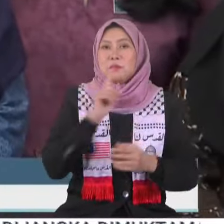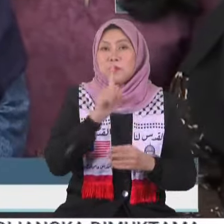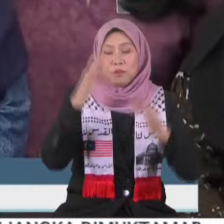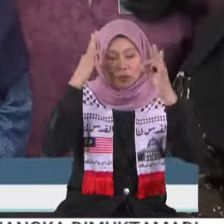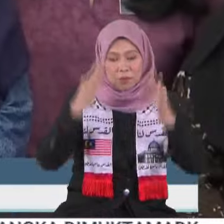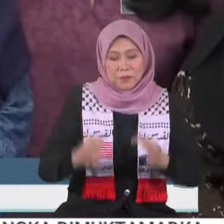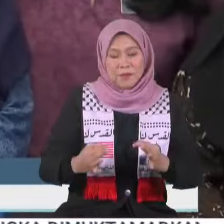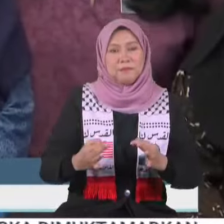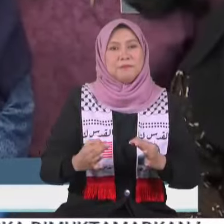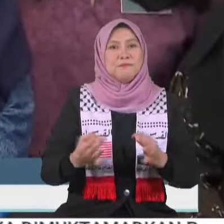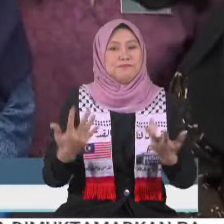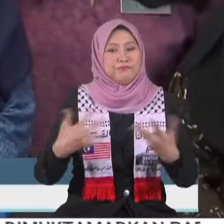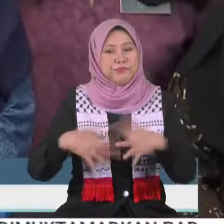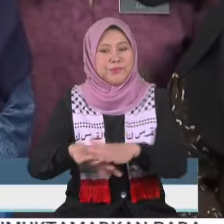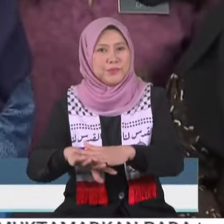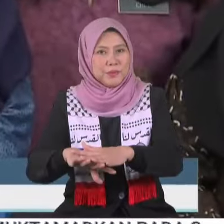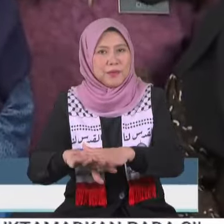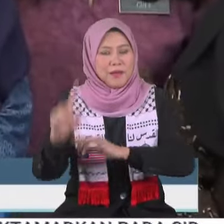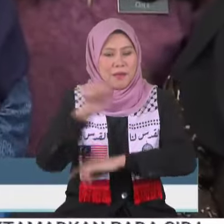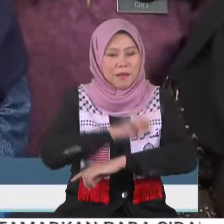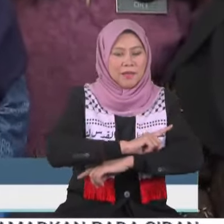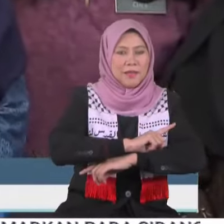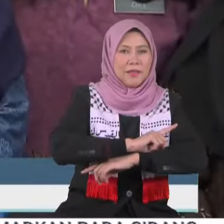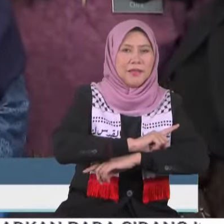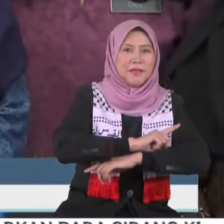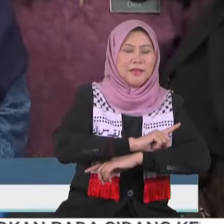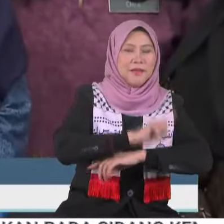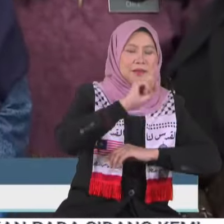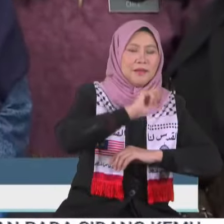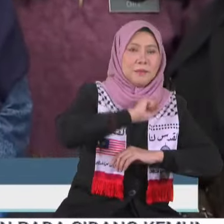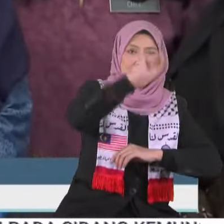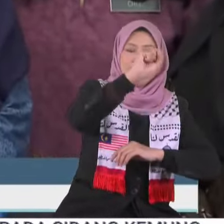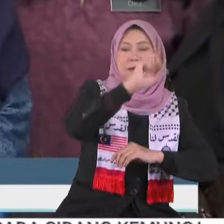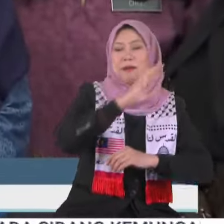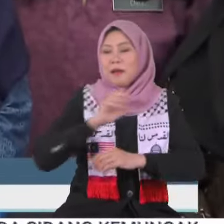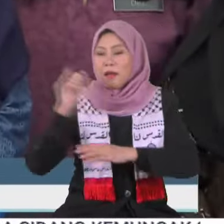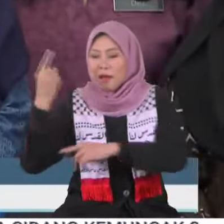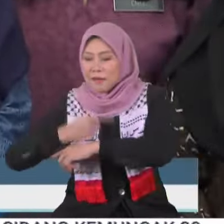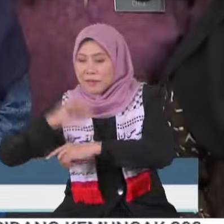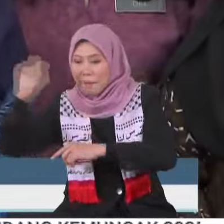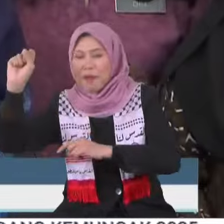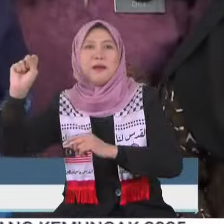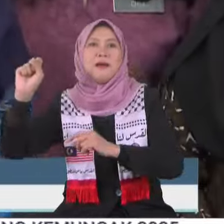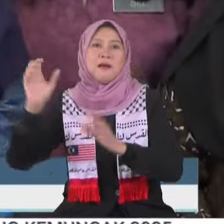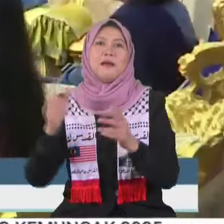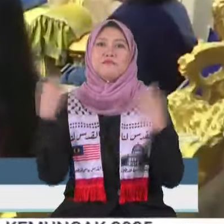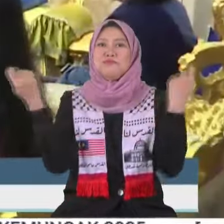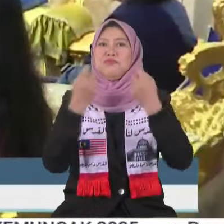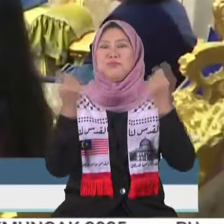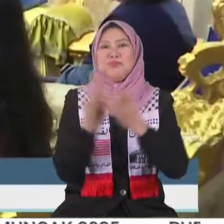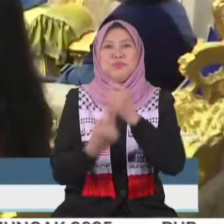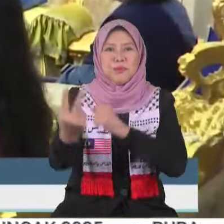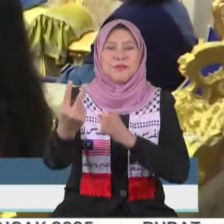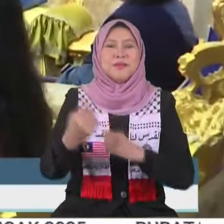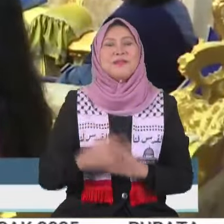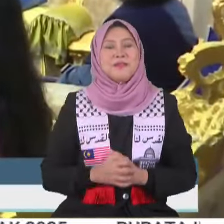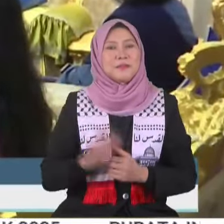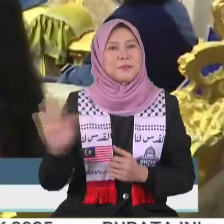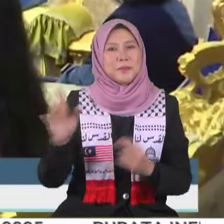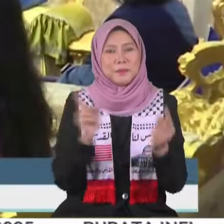supaya gabungan dibuat di antara Hari Kebangsaan dan Hari Sabah untuk kita raikan bersama. Beliau ditemui